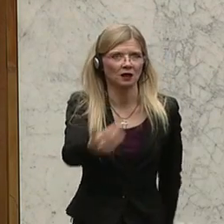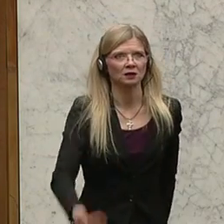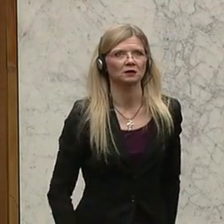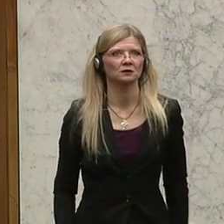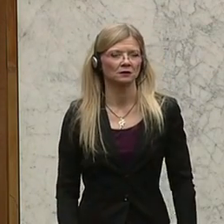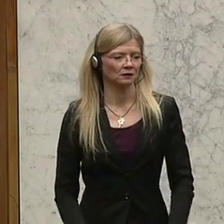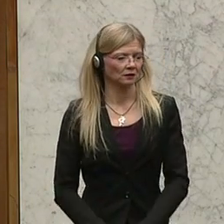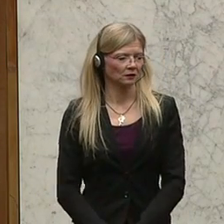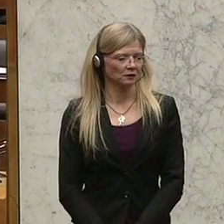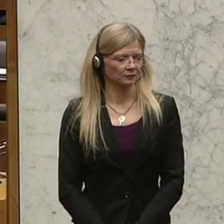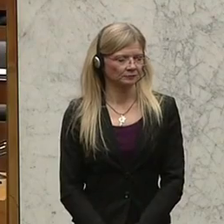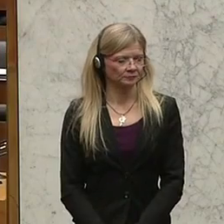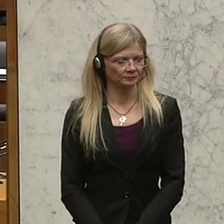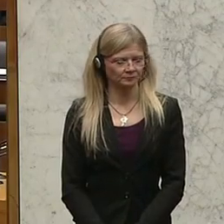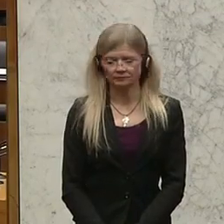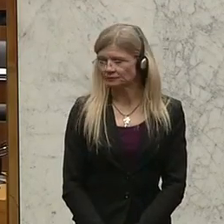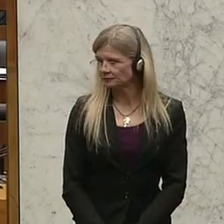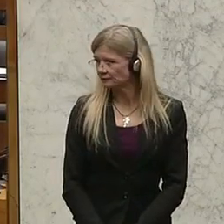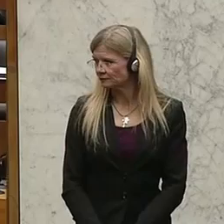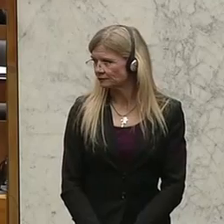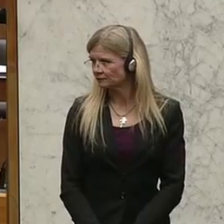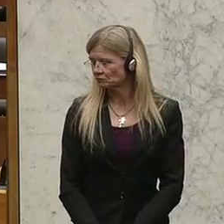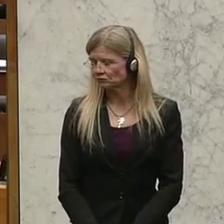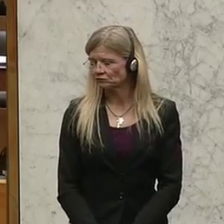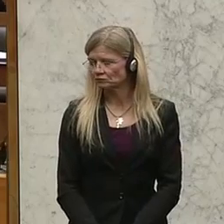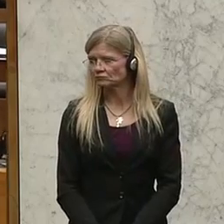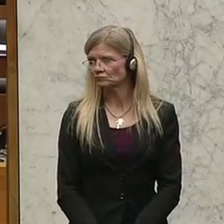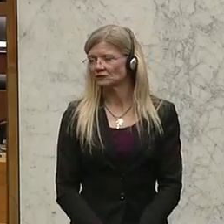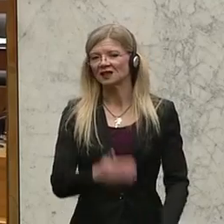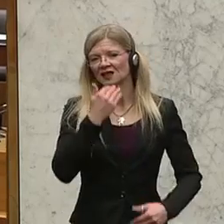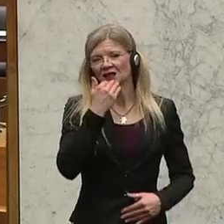Danke, Herr Bundesminister.